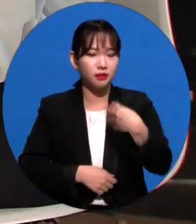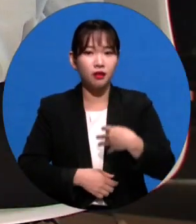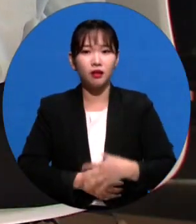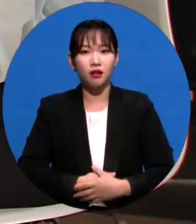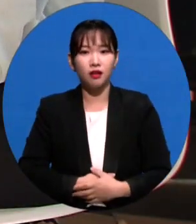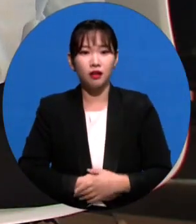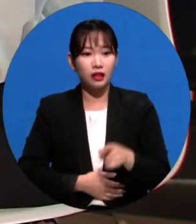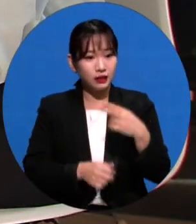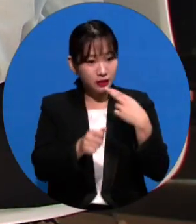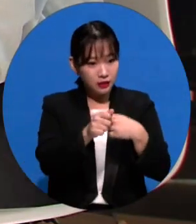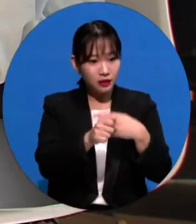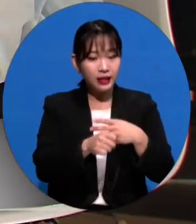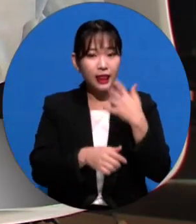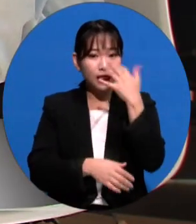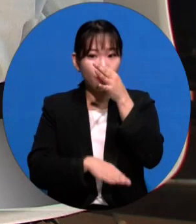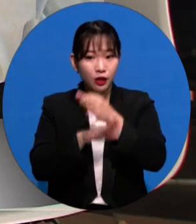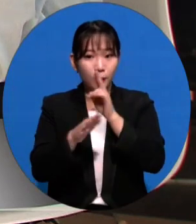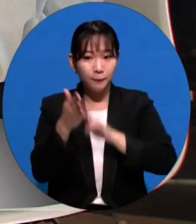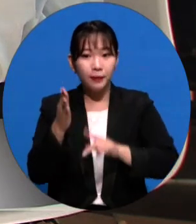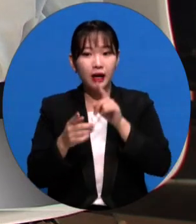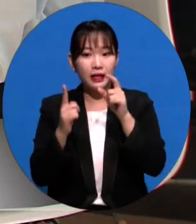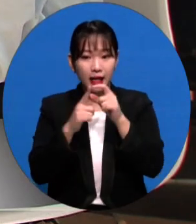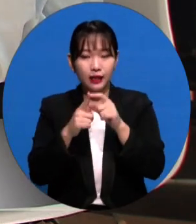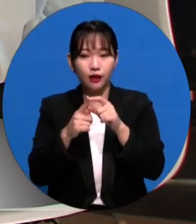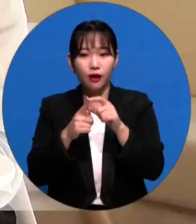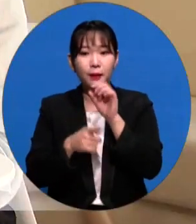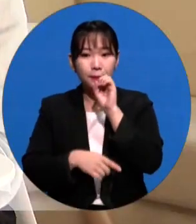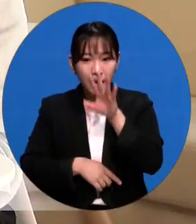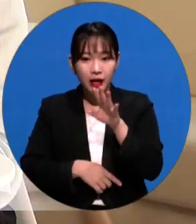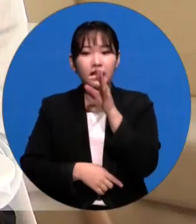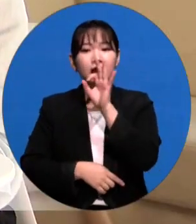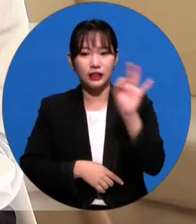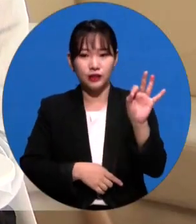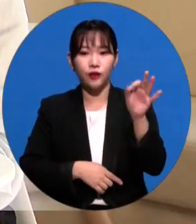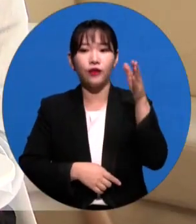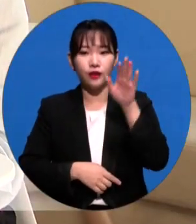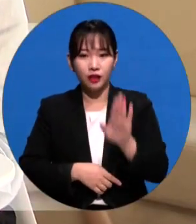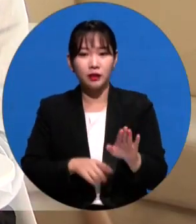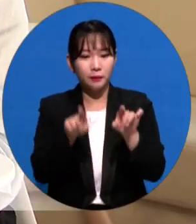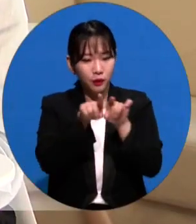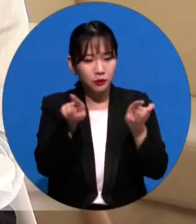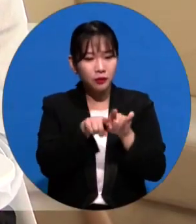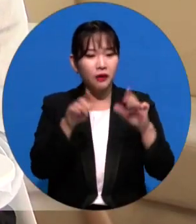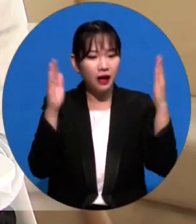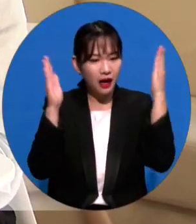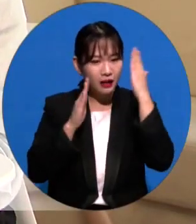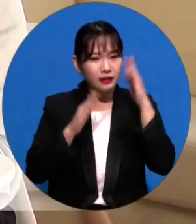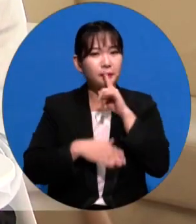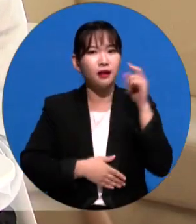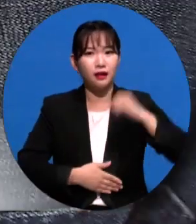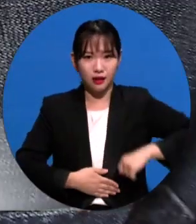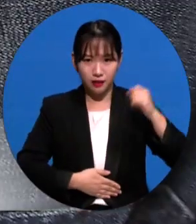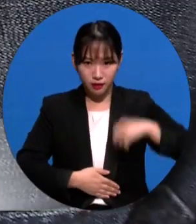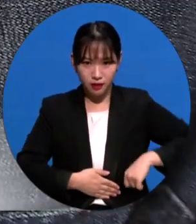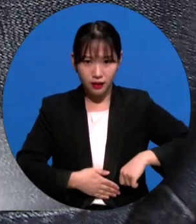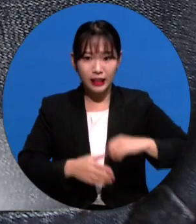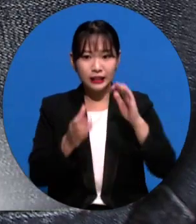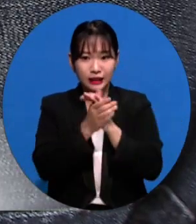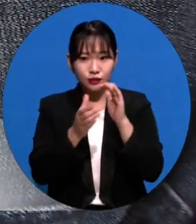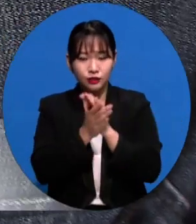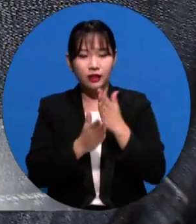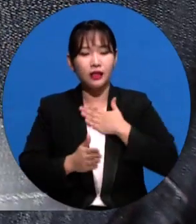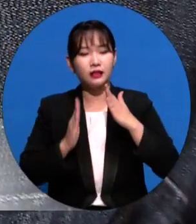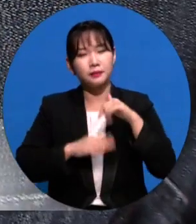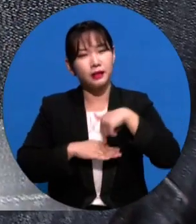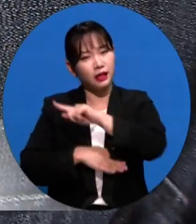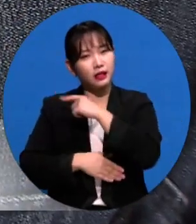해당 교사는 성매매 단어를 언급한 사실은 인정했습니다. 하지만 평소 아이가 말을 듣지 않았고 친구에게 가출을